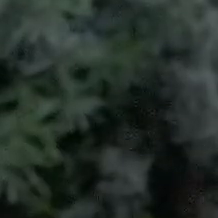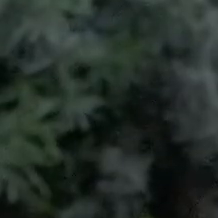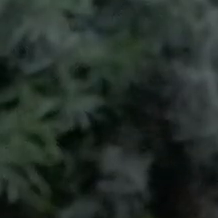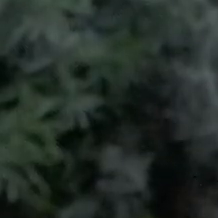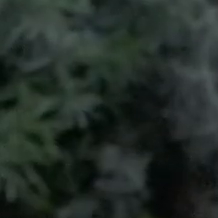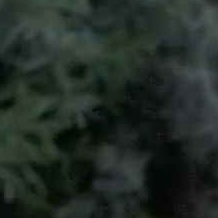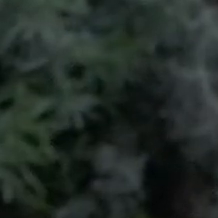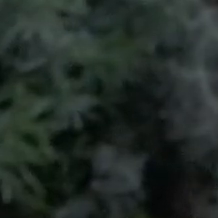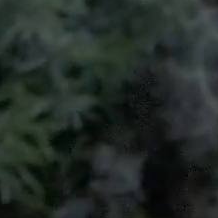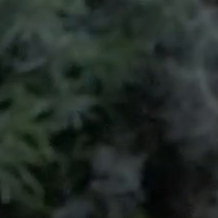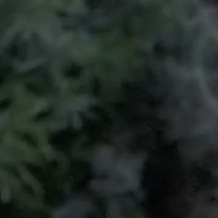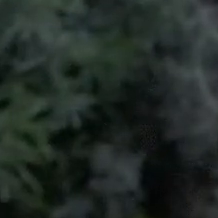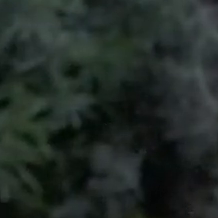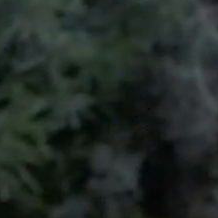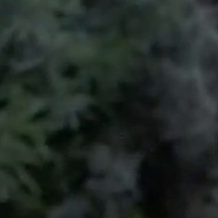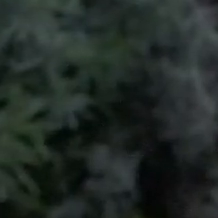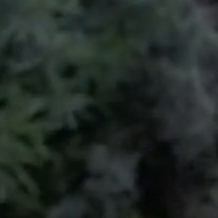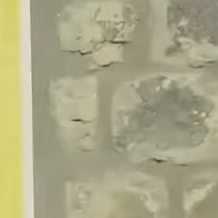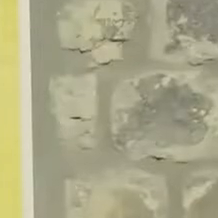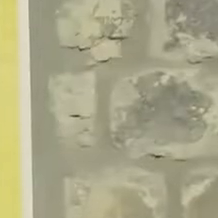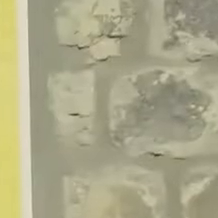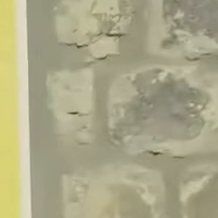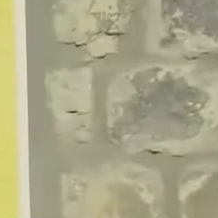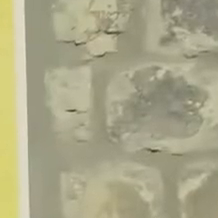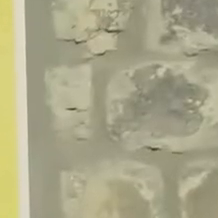مثل ما عمل أبونا فرانس.